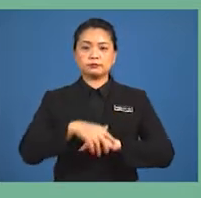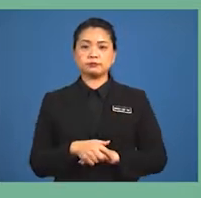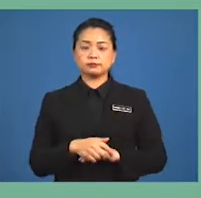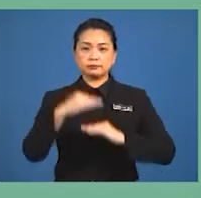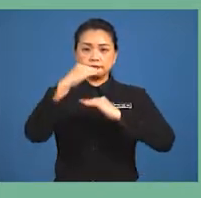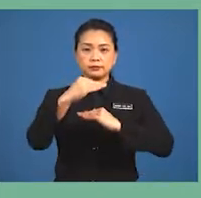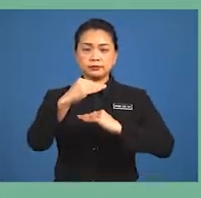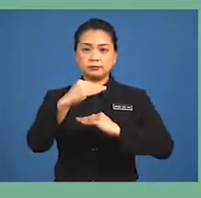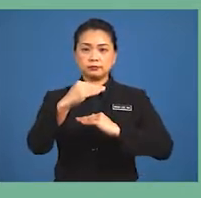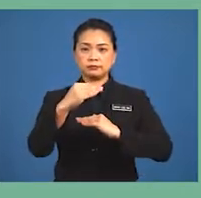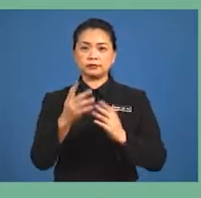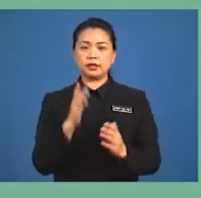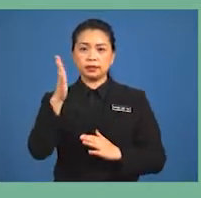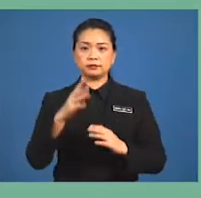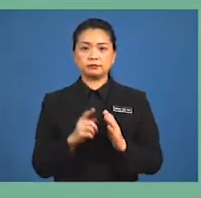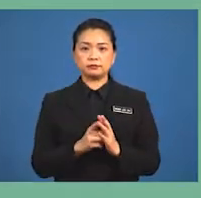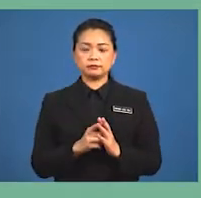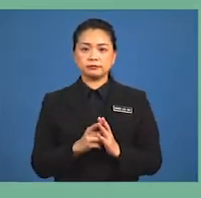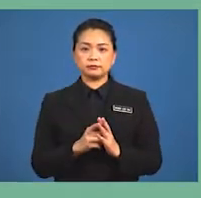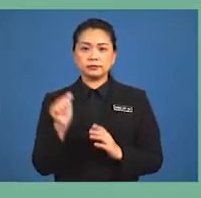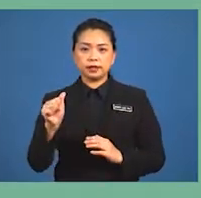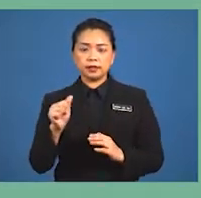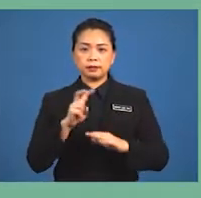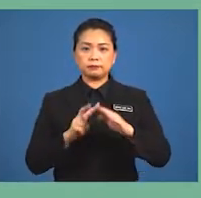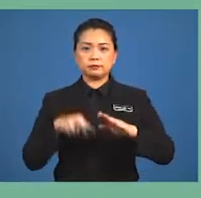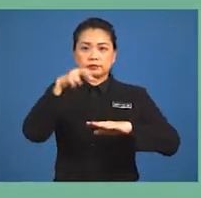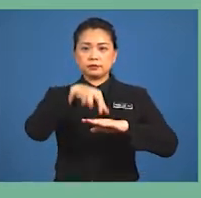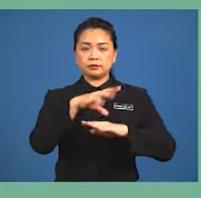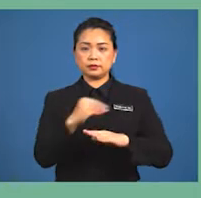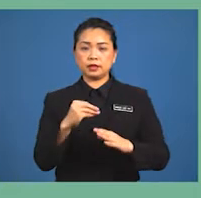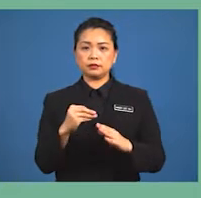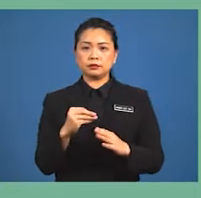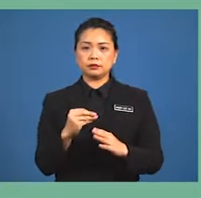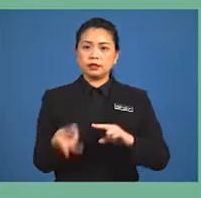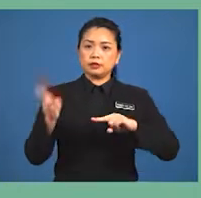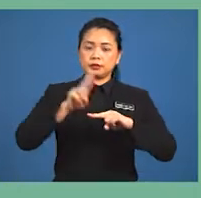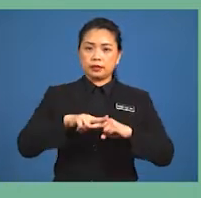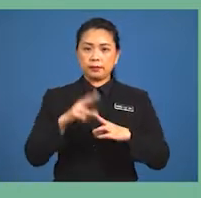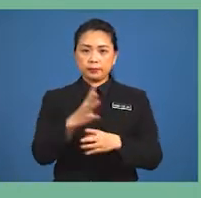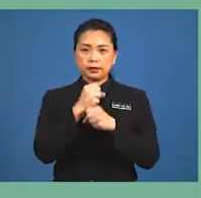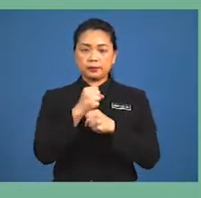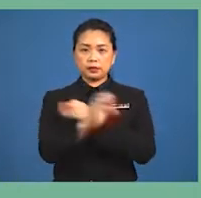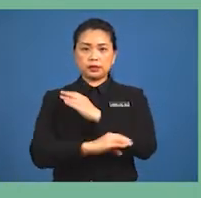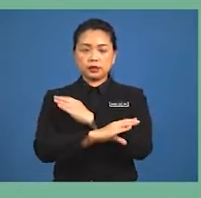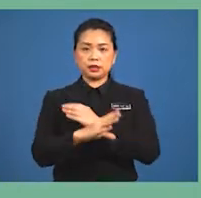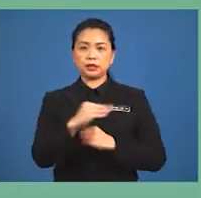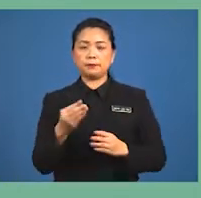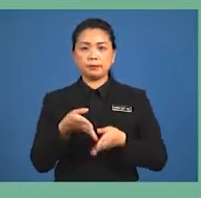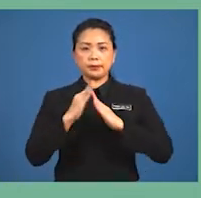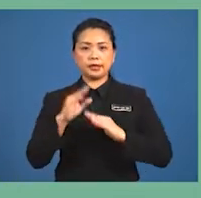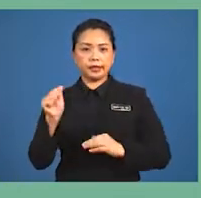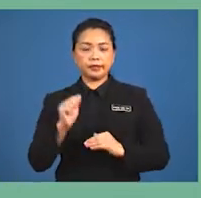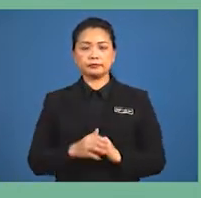pelaburan akan meningkat, perbelanjaan aggregate meningkat dan seterusnya meningkatkan pendapatan negara dan